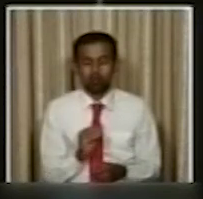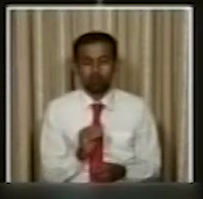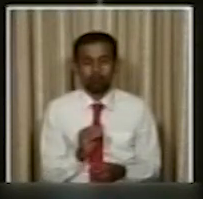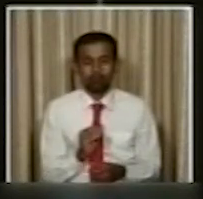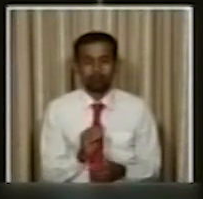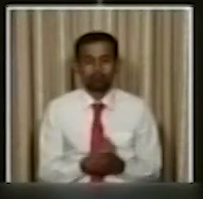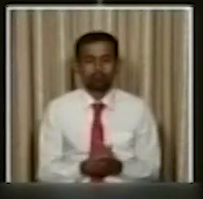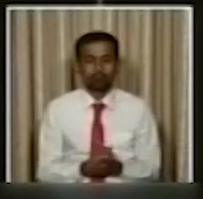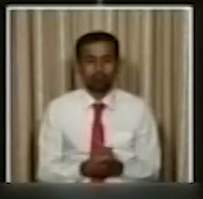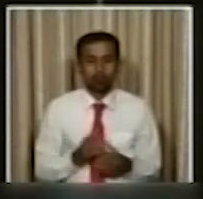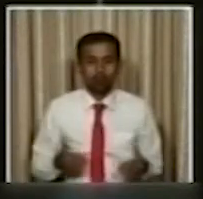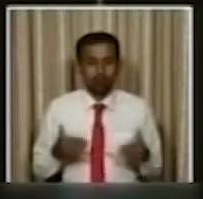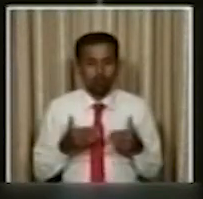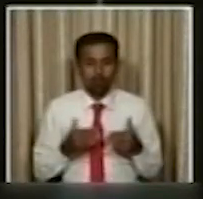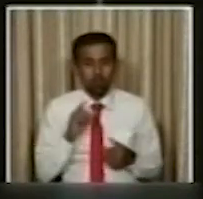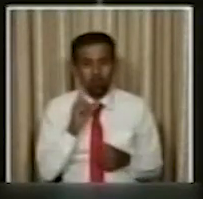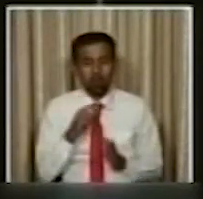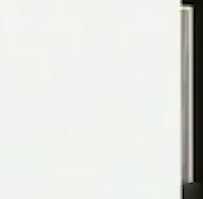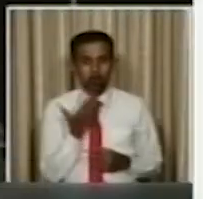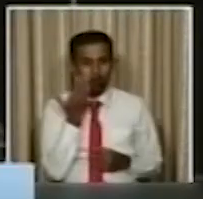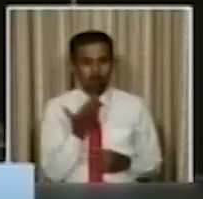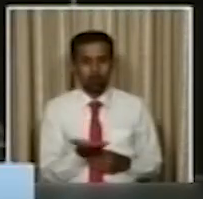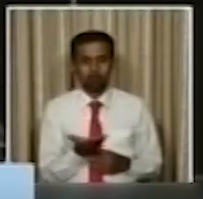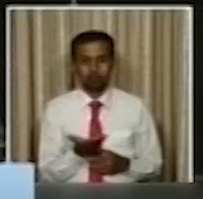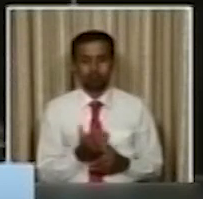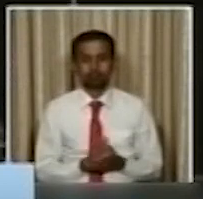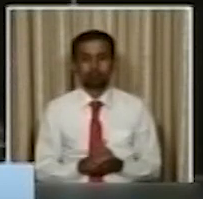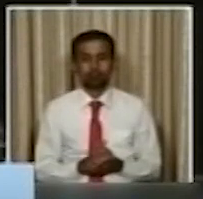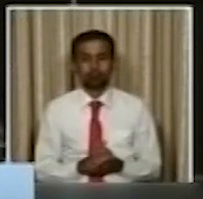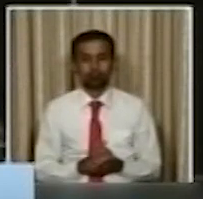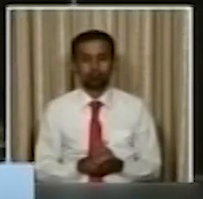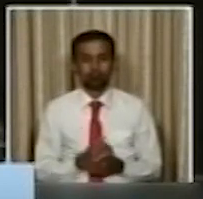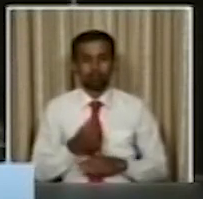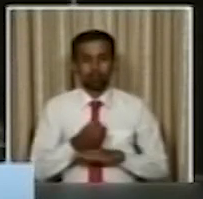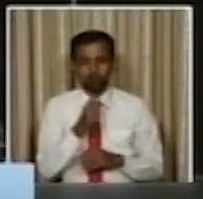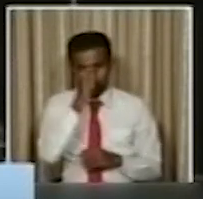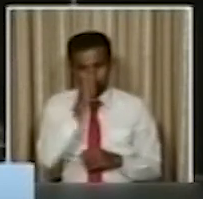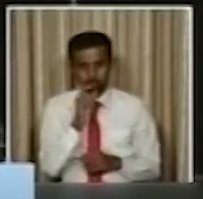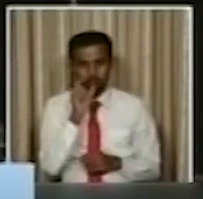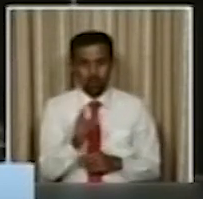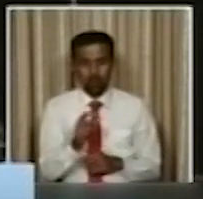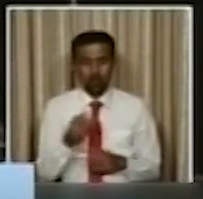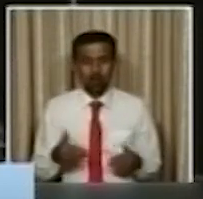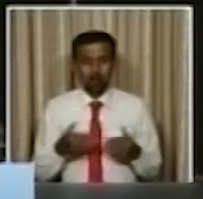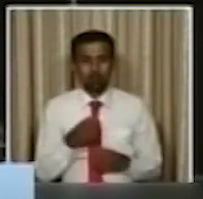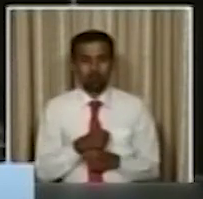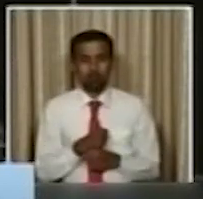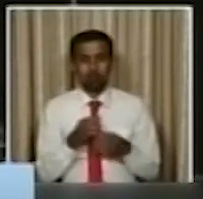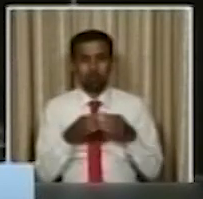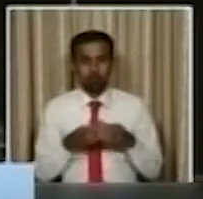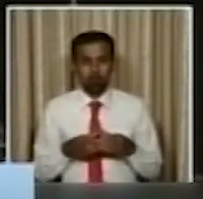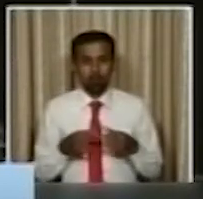பல மடங்குகளால் வந்து அதிகரித்திருக்கின்றது. இன்று பாருங்கள், இன்று எதிர்க்கட்சி அல்லது ஆளுங்கட்சி இல்லாமல்